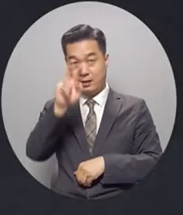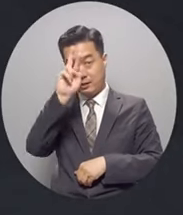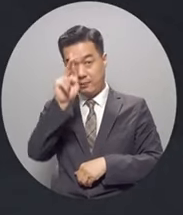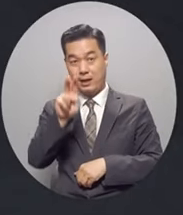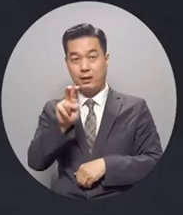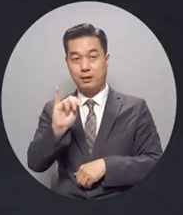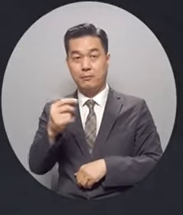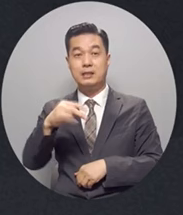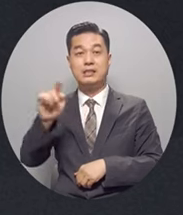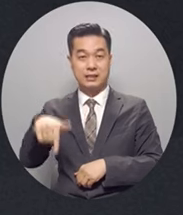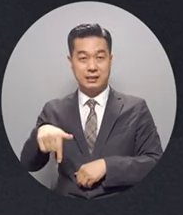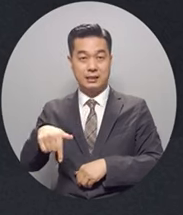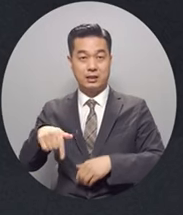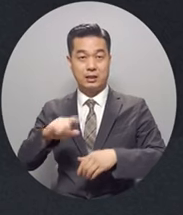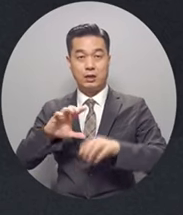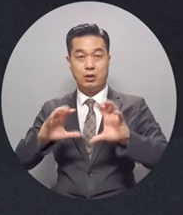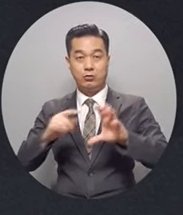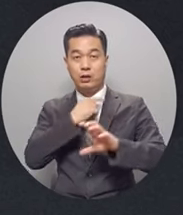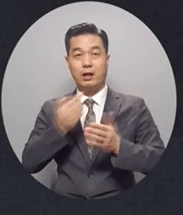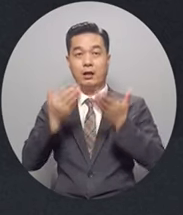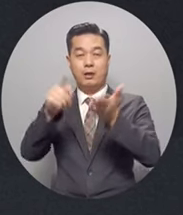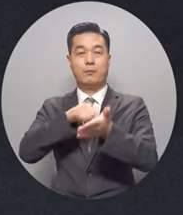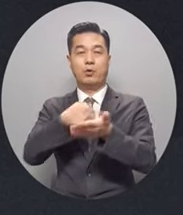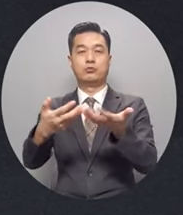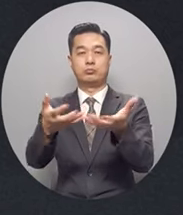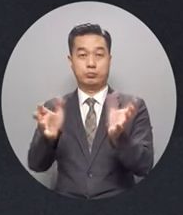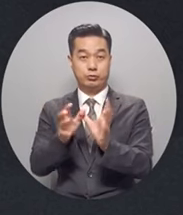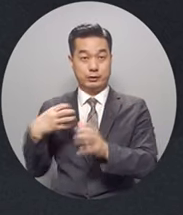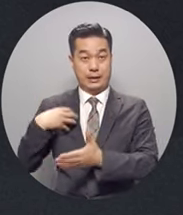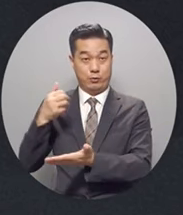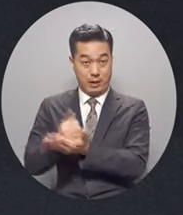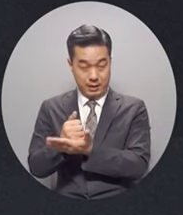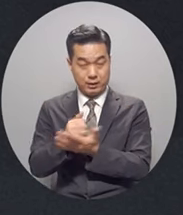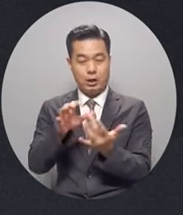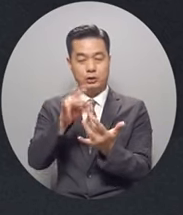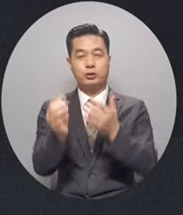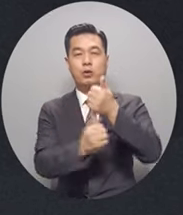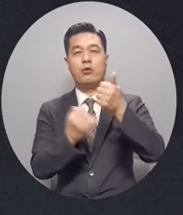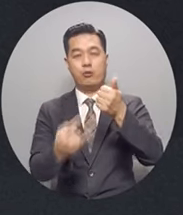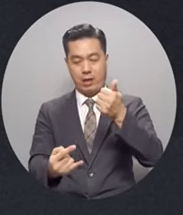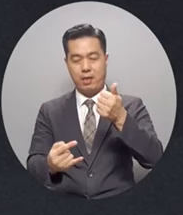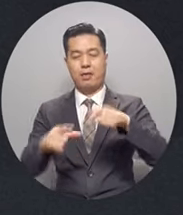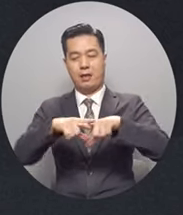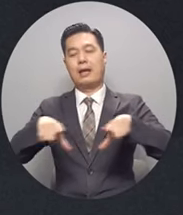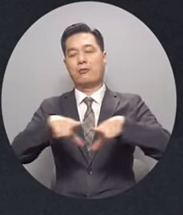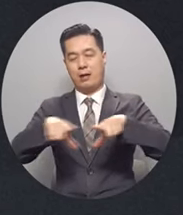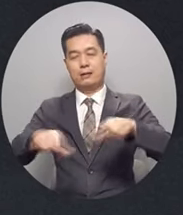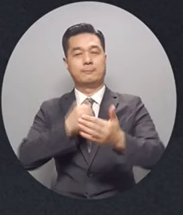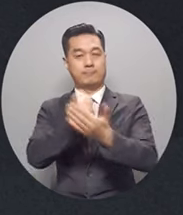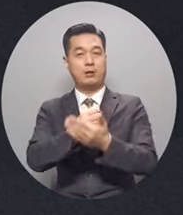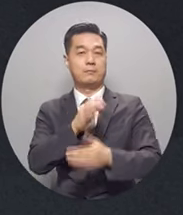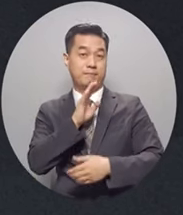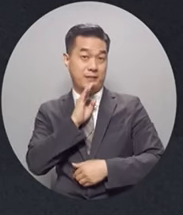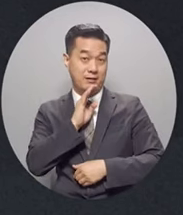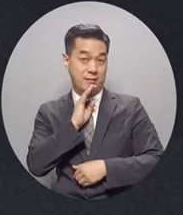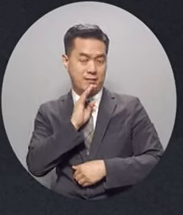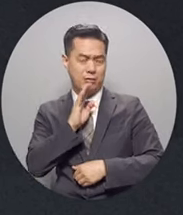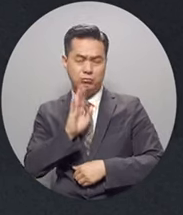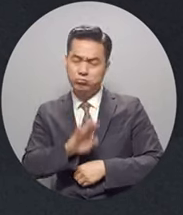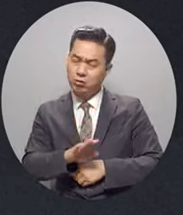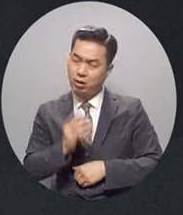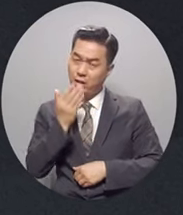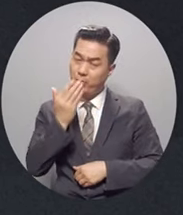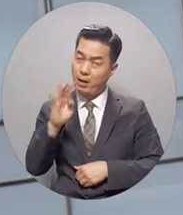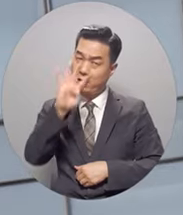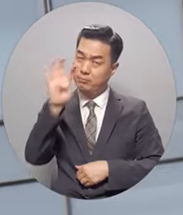국가 보훈부장관이었던박민식은또한 이번결정이 선정위원회의객관적인판단에따라이루어졌다고강조했습니다. 그렇다면어떻게이런일